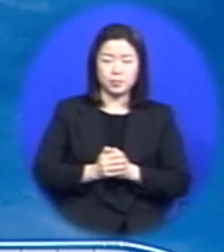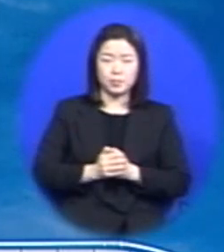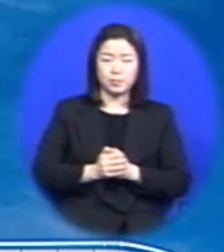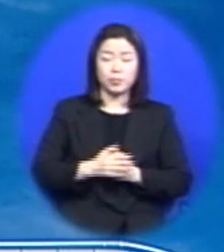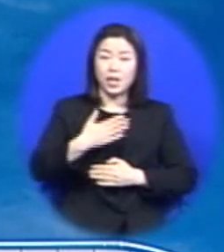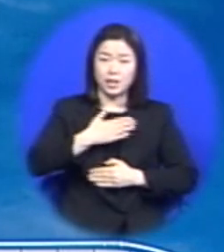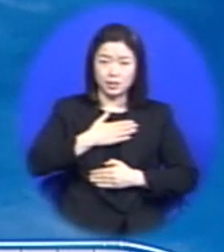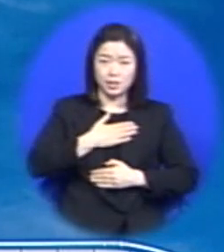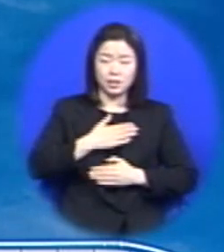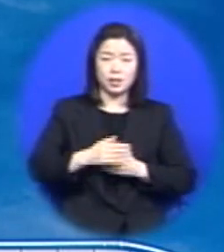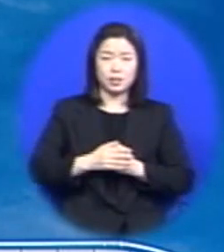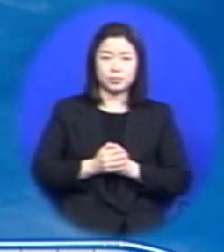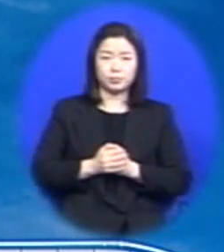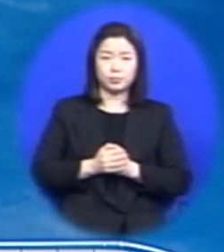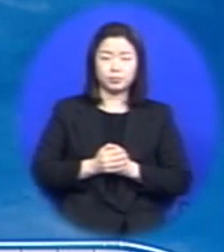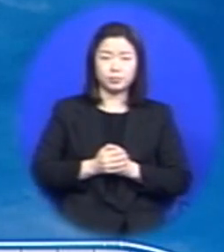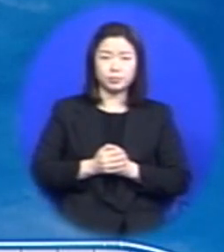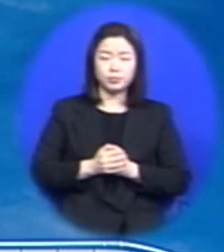제가